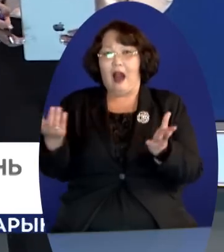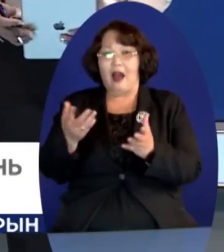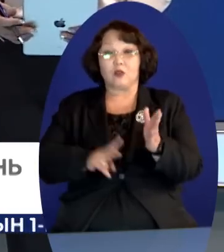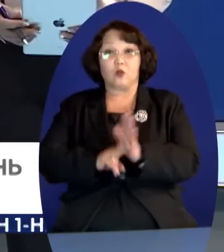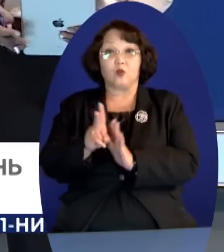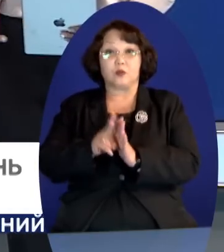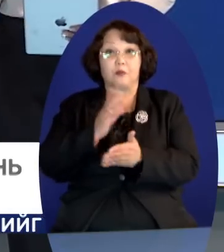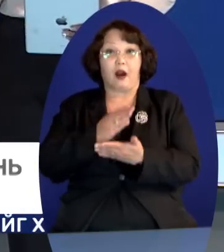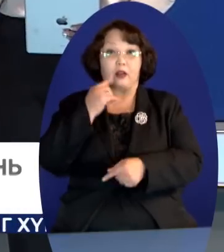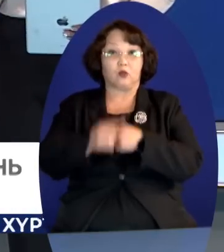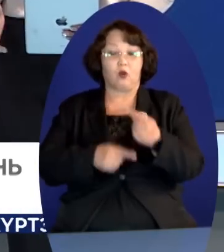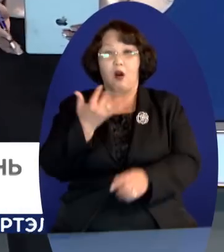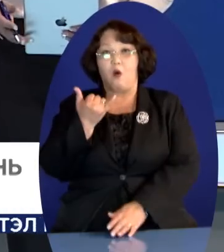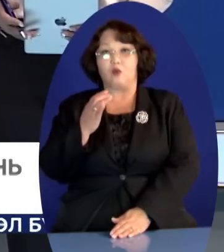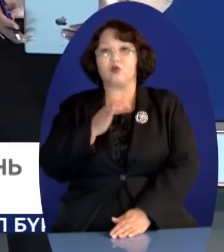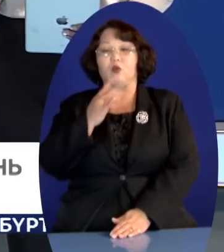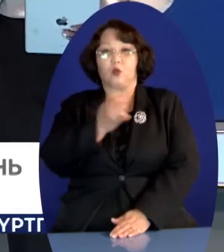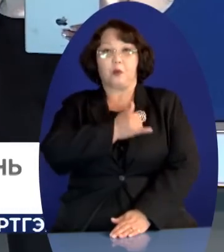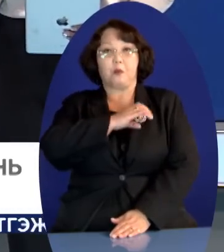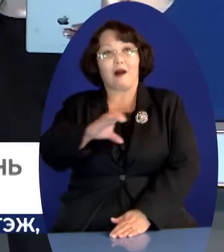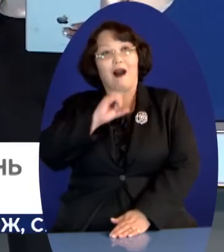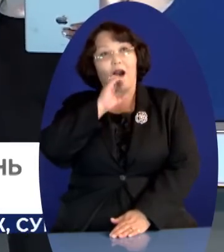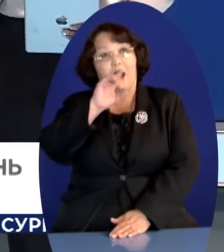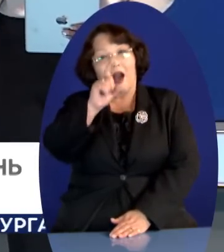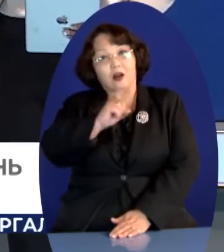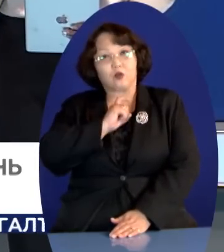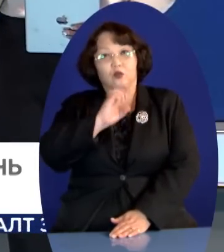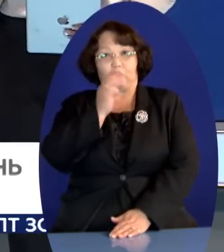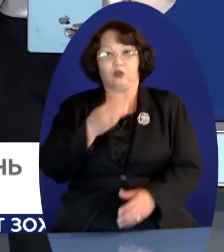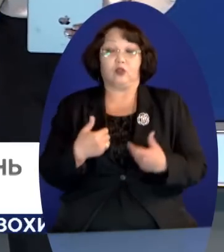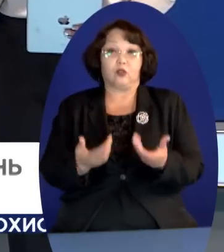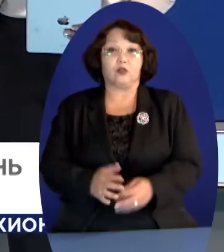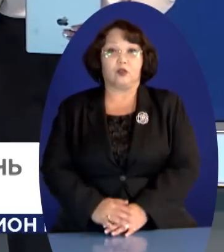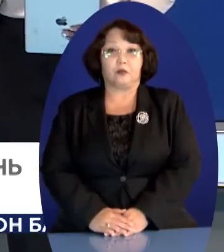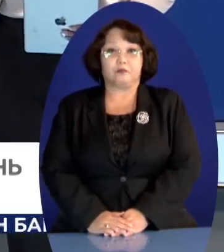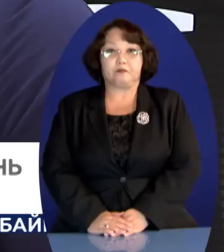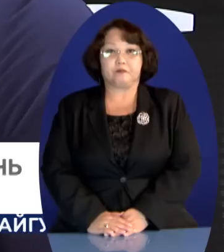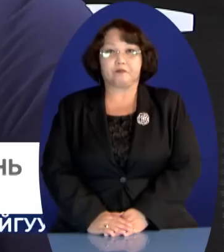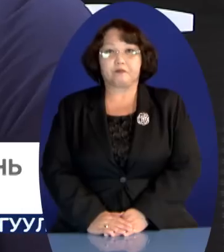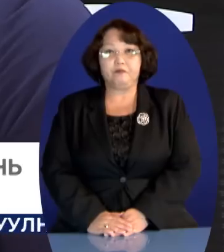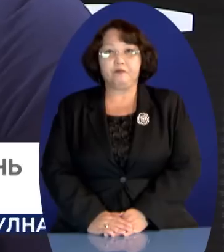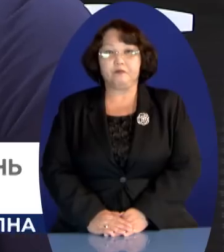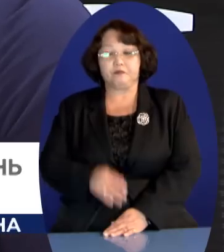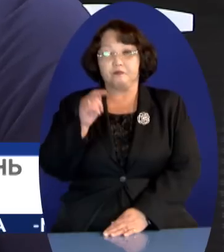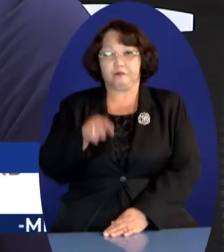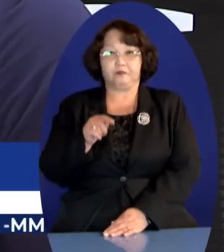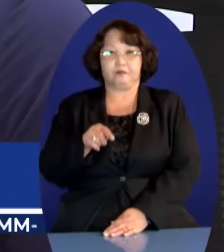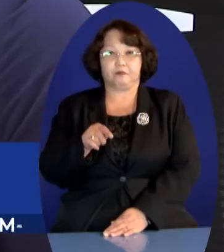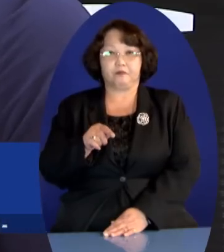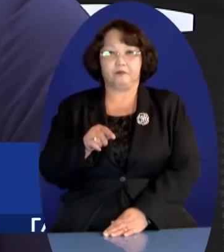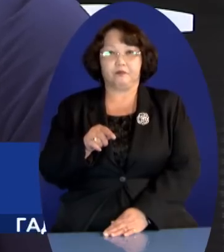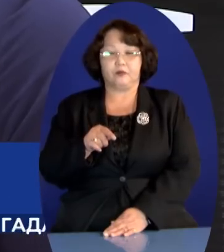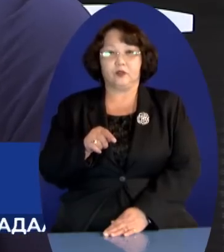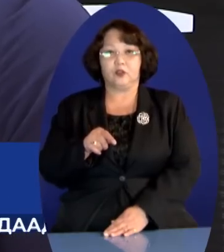гэдэг асуудлаар бид ус сувгийн удирдах газраас тодруулахад дараах тайлбарыг өгсөн юм а. Тэгэхээр энэ дээр бол